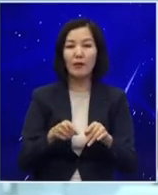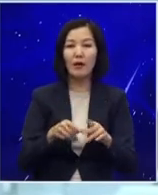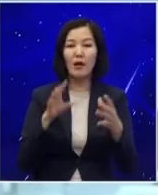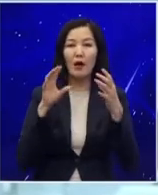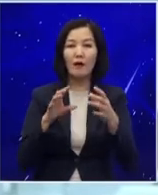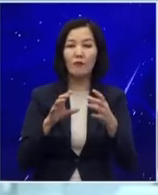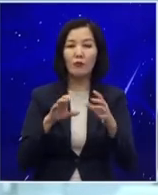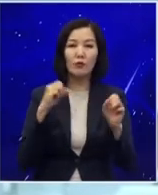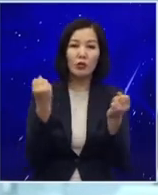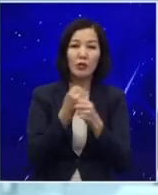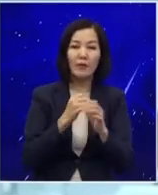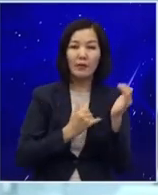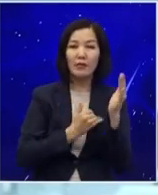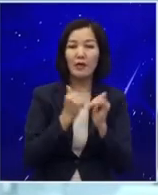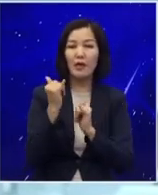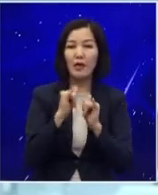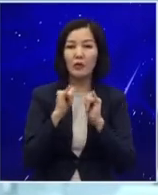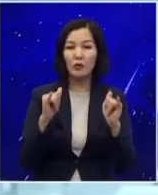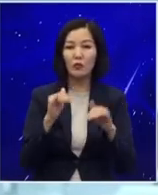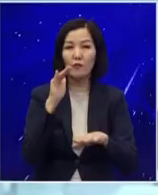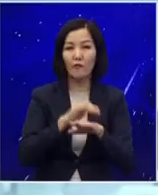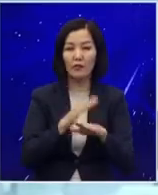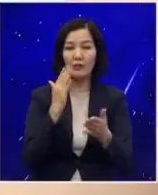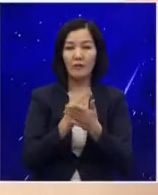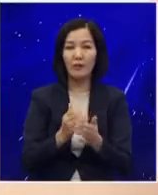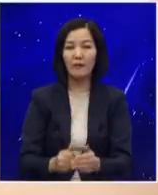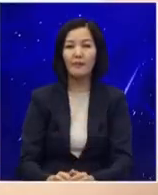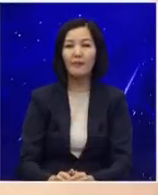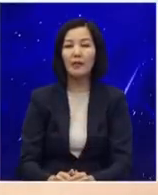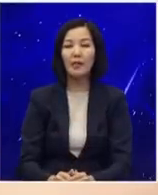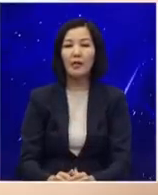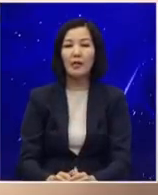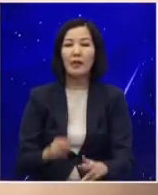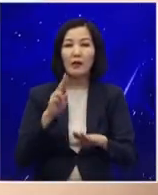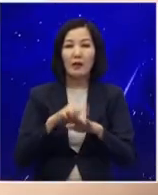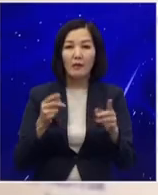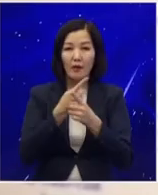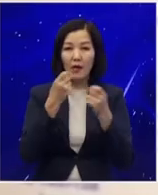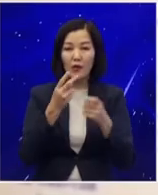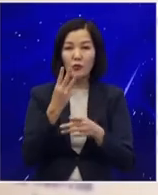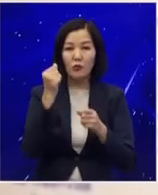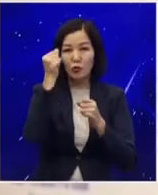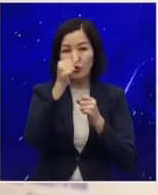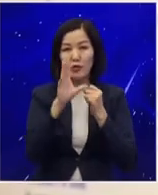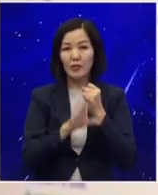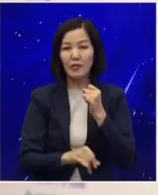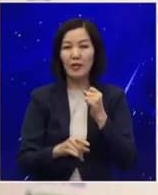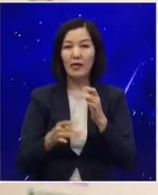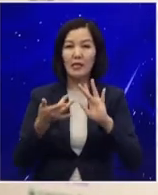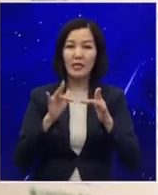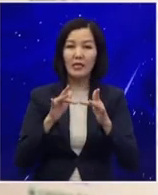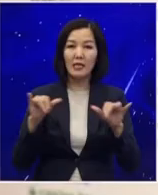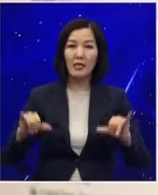автобус жылдамдықты арттырудың 300-ге жуық фактісі анықталды. Ведомстваның хабарлауынша, соңғы 3 жылда интернеттегі алаяқтық 2 есеге